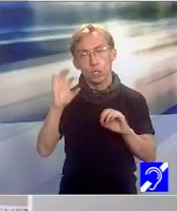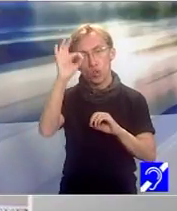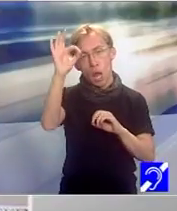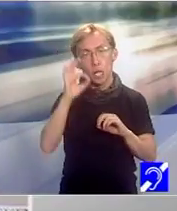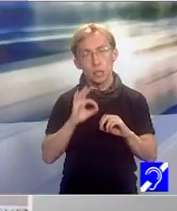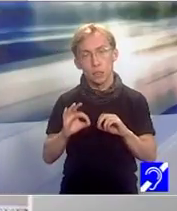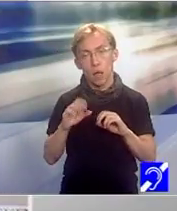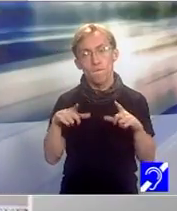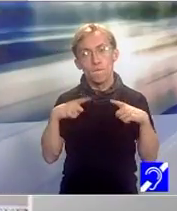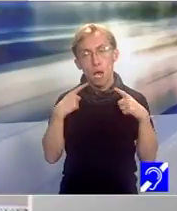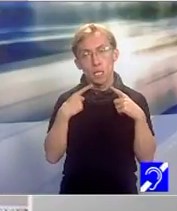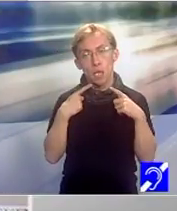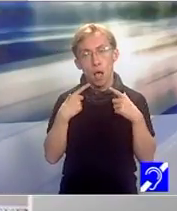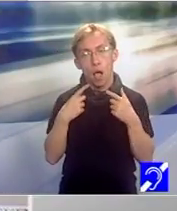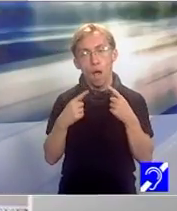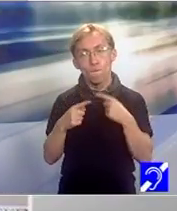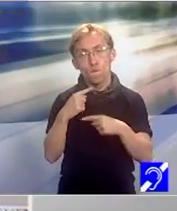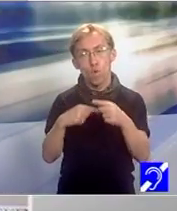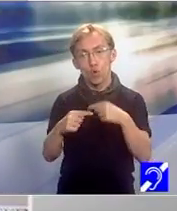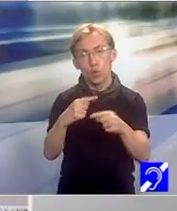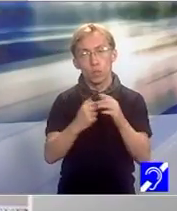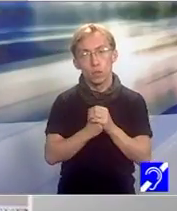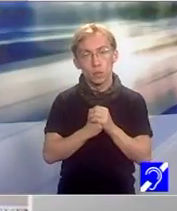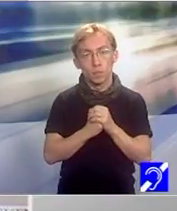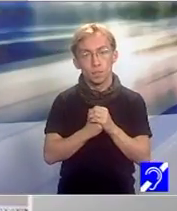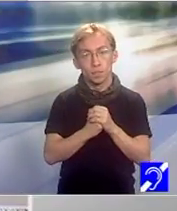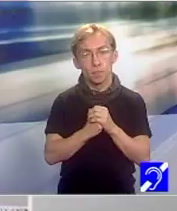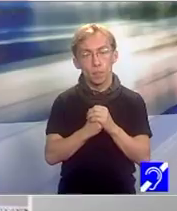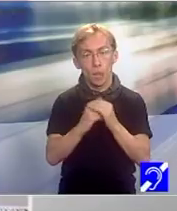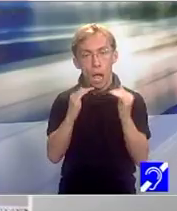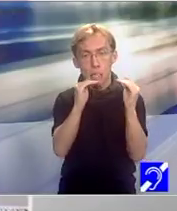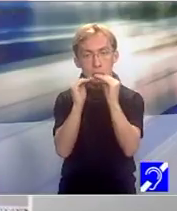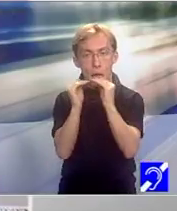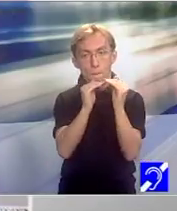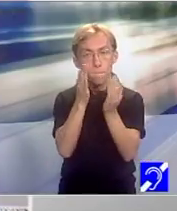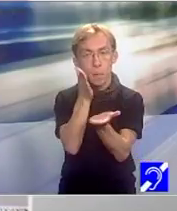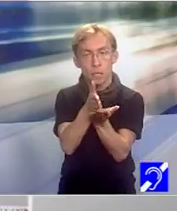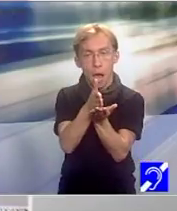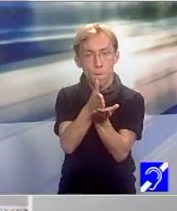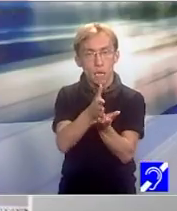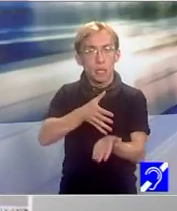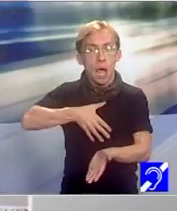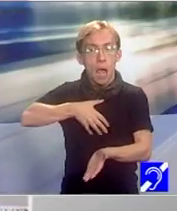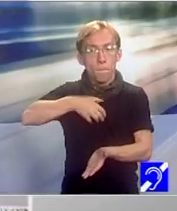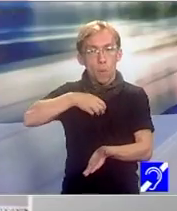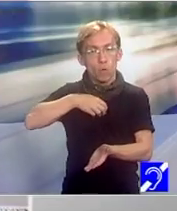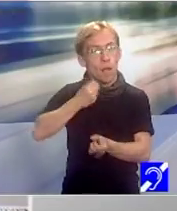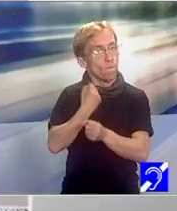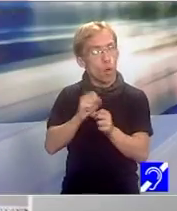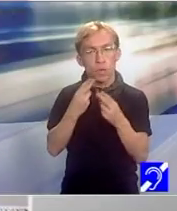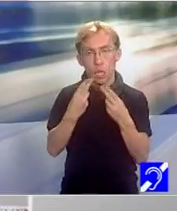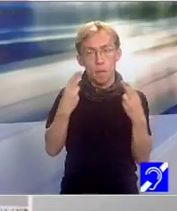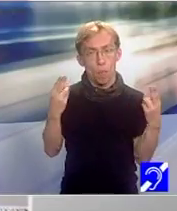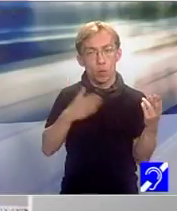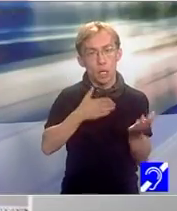ești funcțional, și o stabilitate emoțională care e foarte